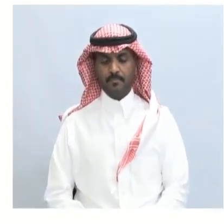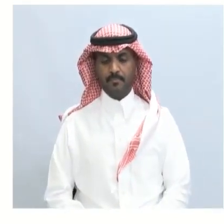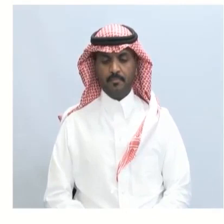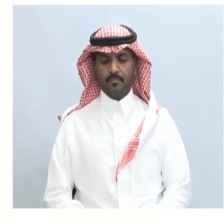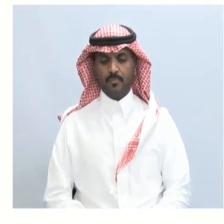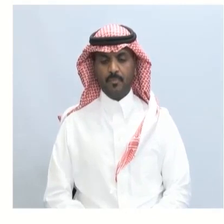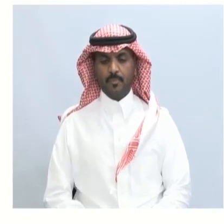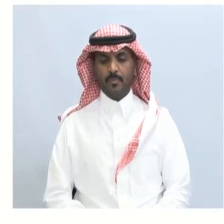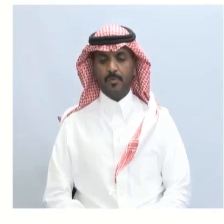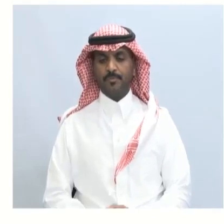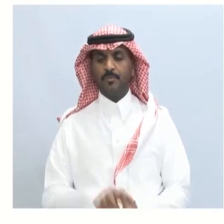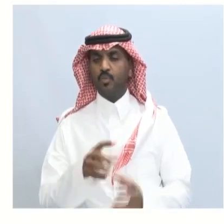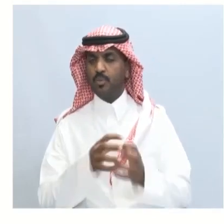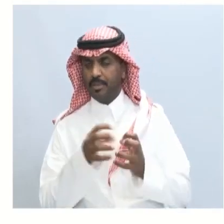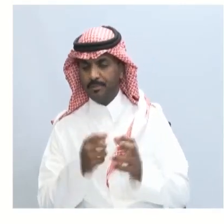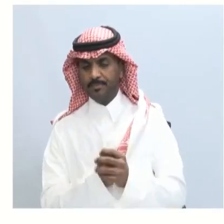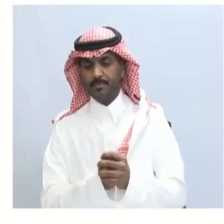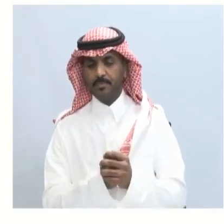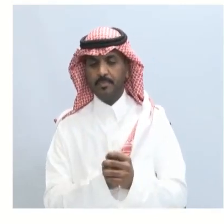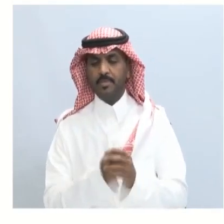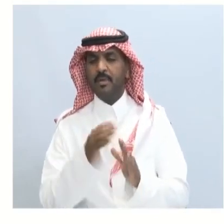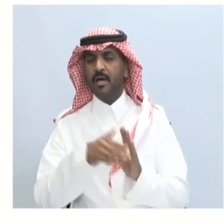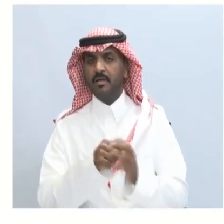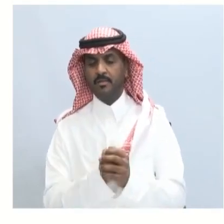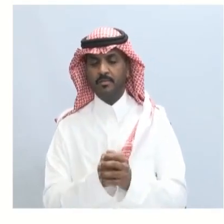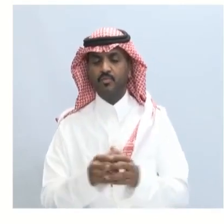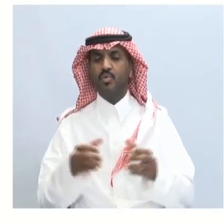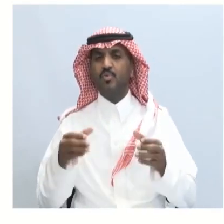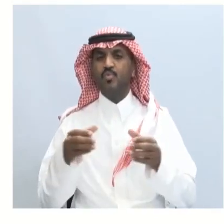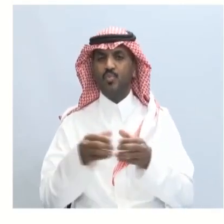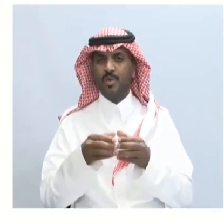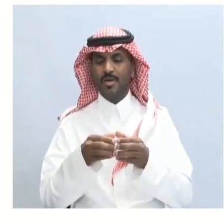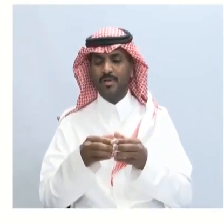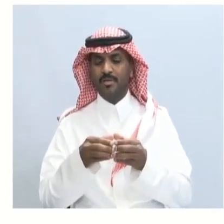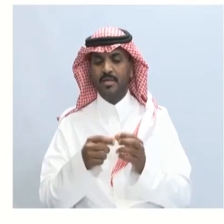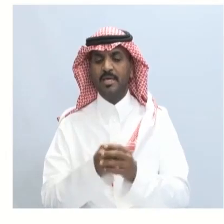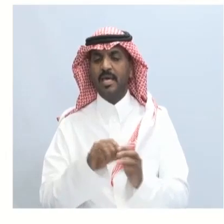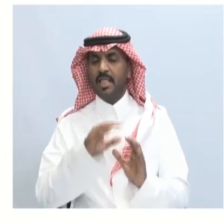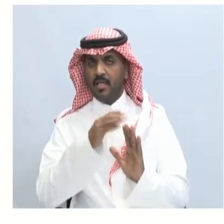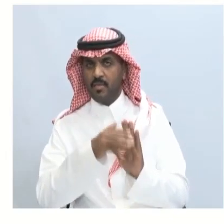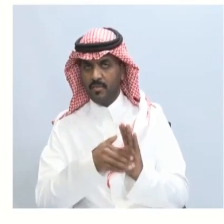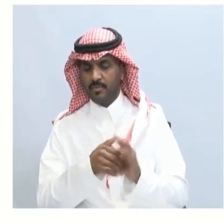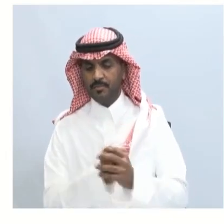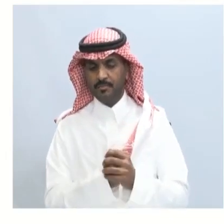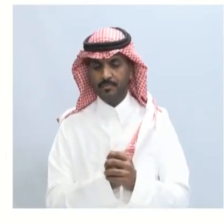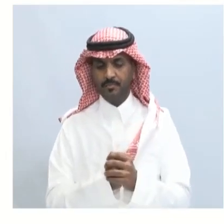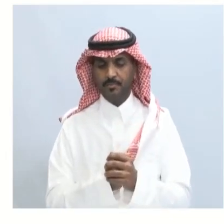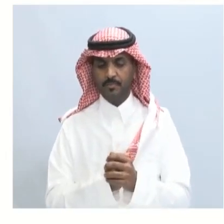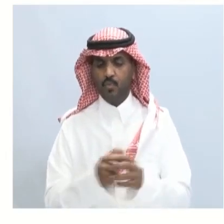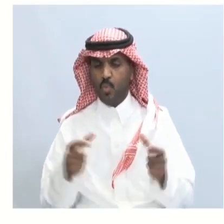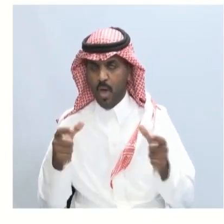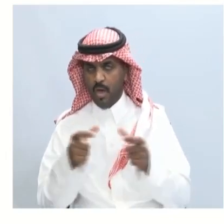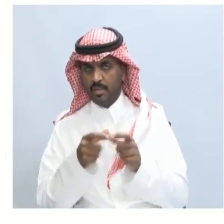الماليه الذمه الماليه هي عباره عن ماذا هي عباره عن وعاء عن وعاء